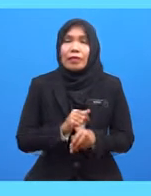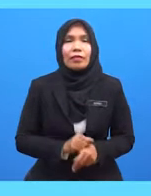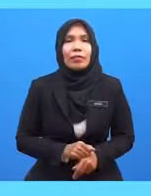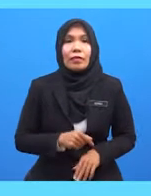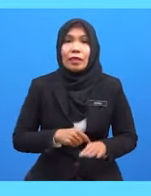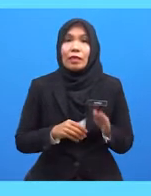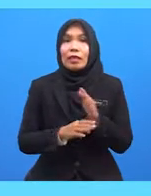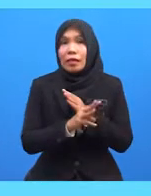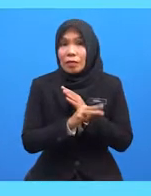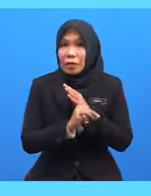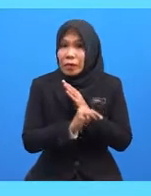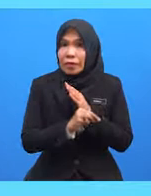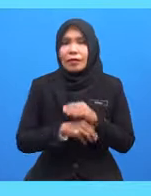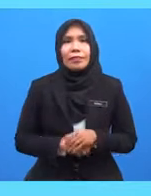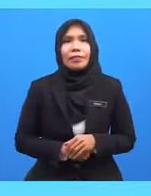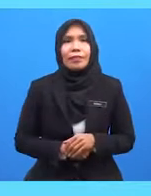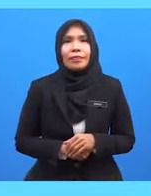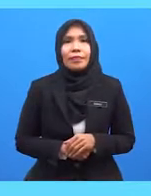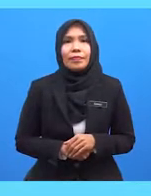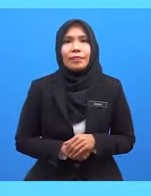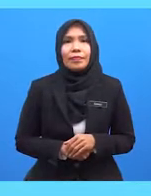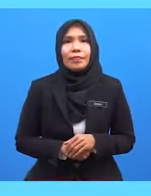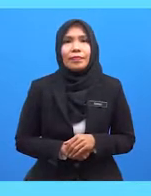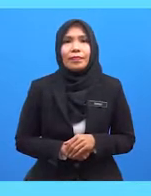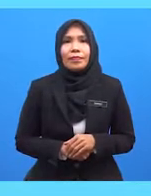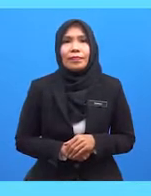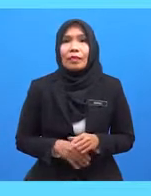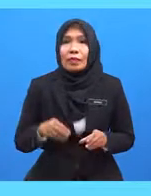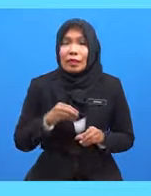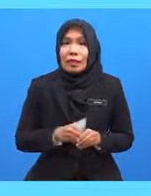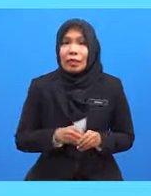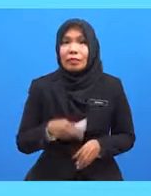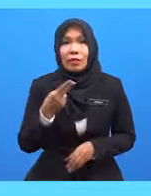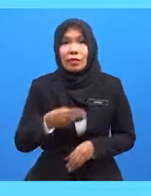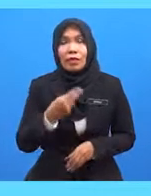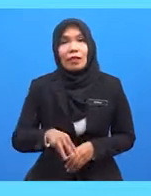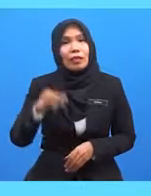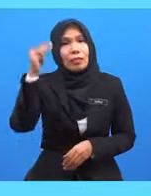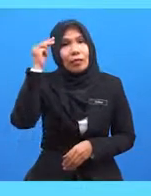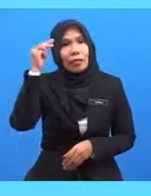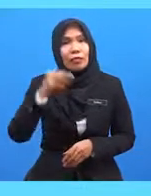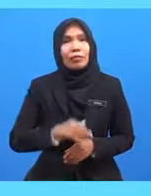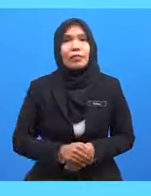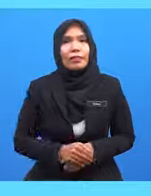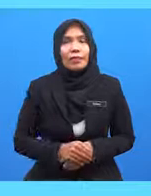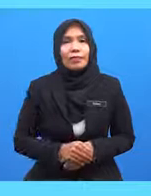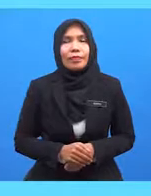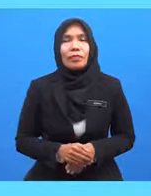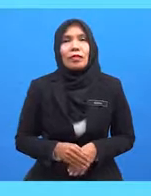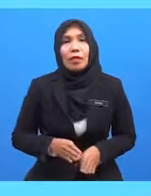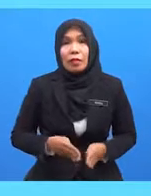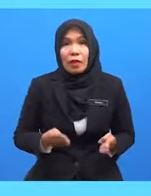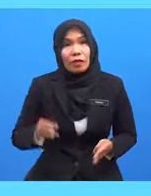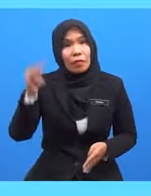sejarah Melayu, iaitu Magnum Opus, meletakkan imej bahasa Melayu kemercu yang